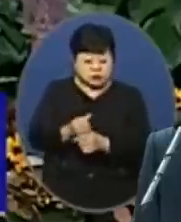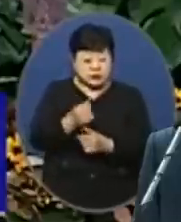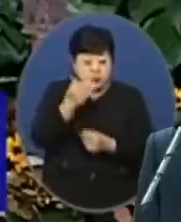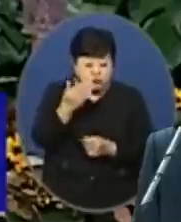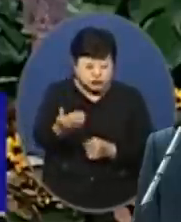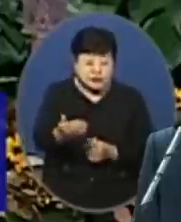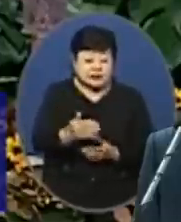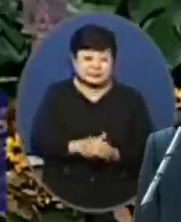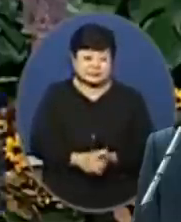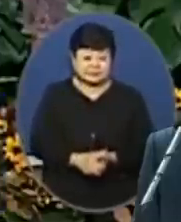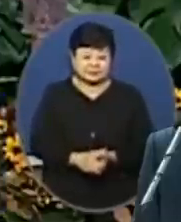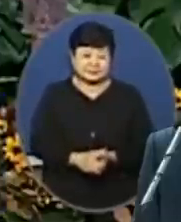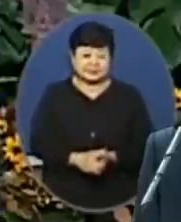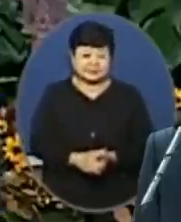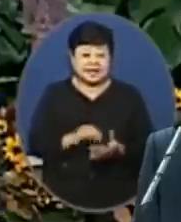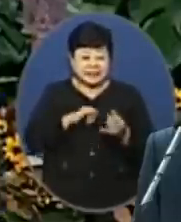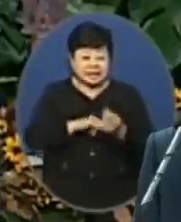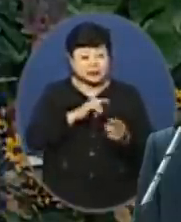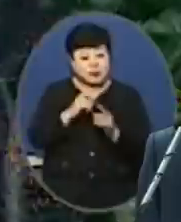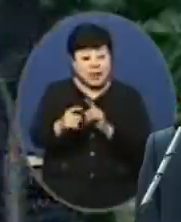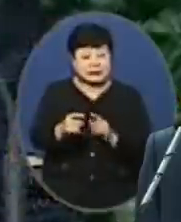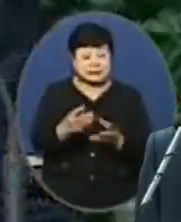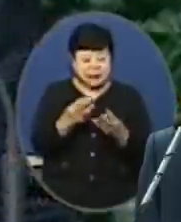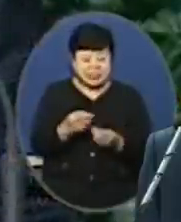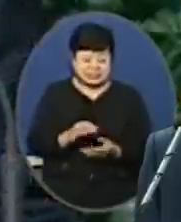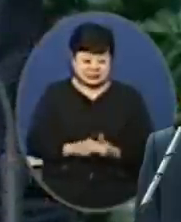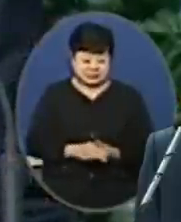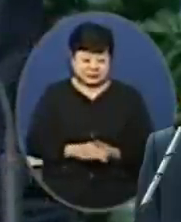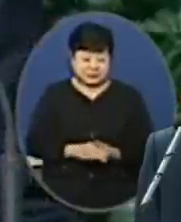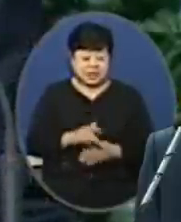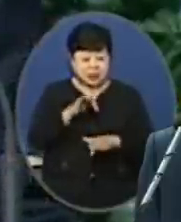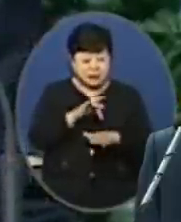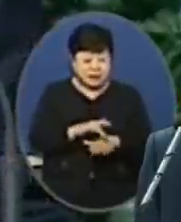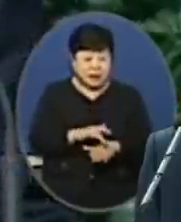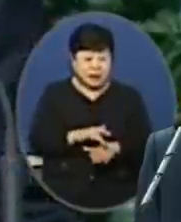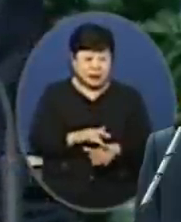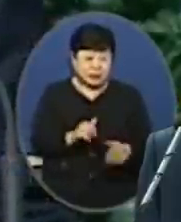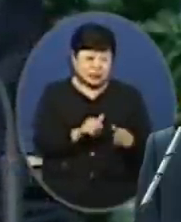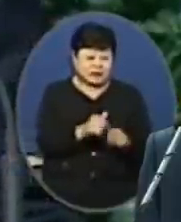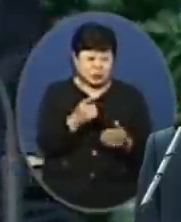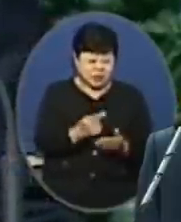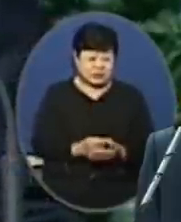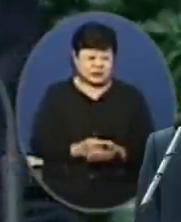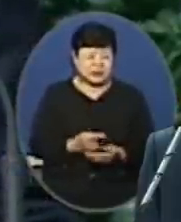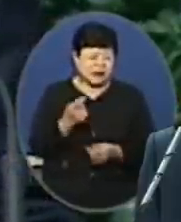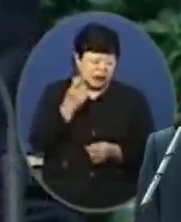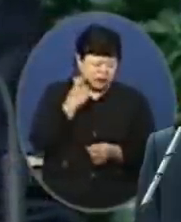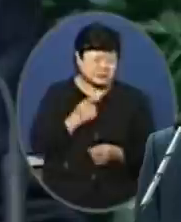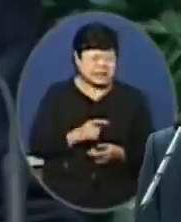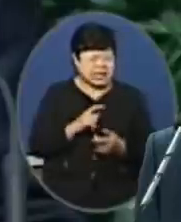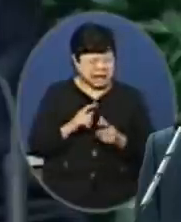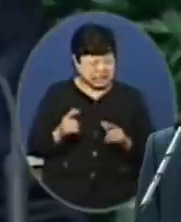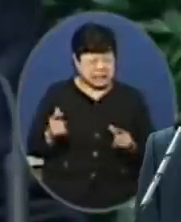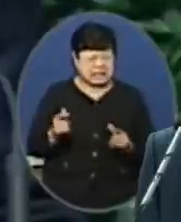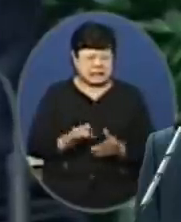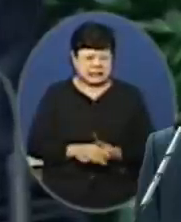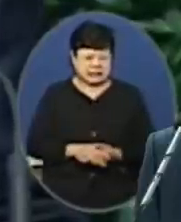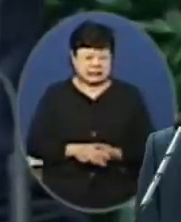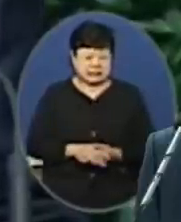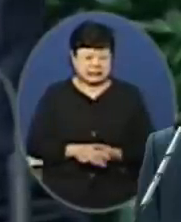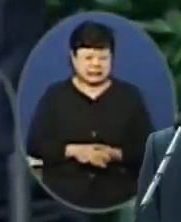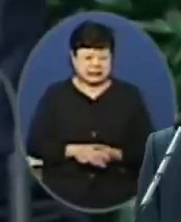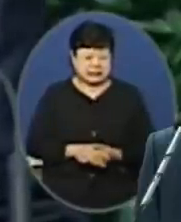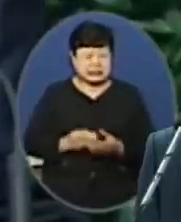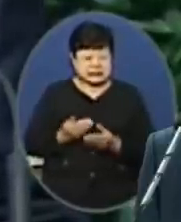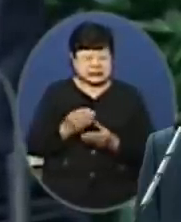붙들리라. 이러한 약속의 말씀을 많이 했는데 마귀가 자꾸 우리 곁에 와가지고 거짓말이다, 너에게는 그런